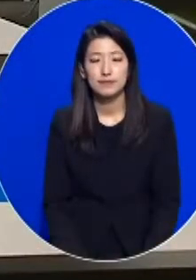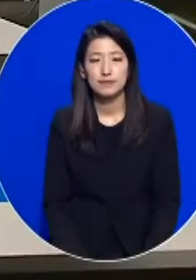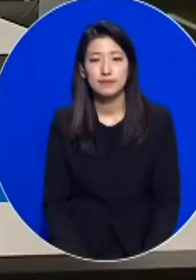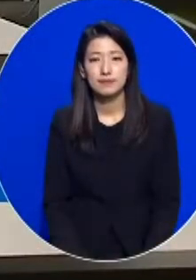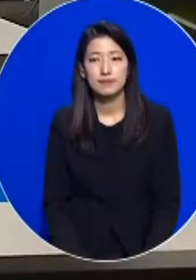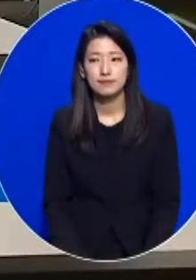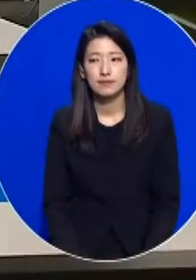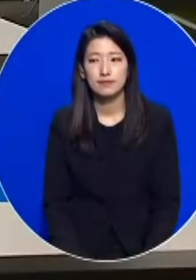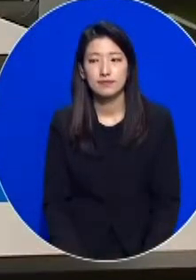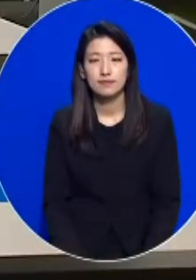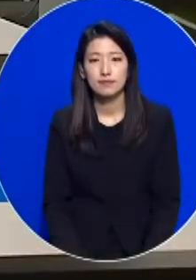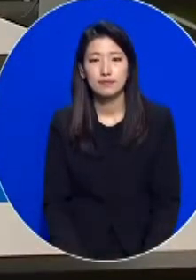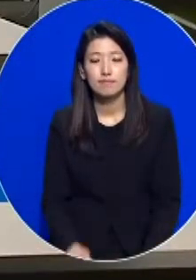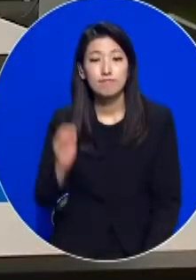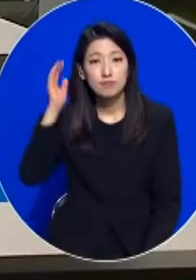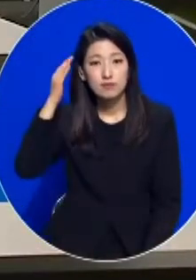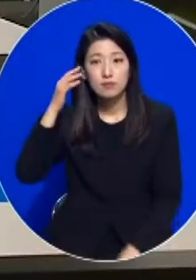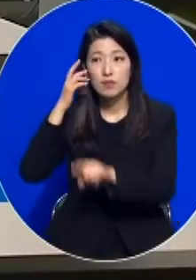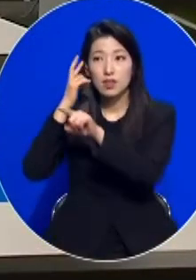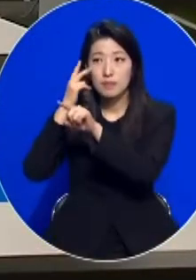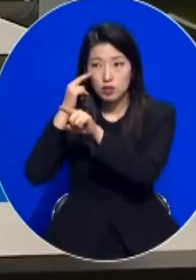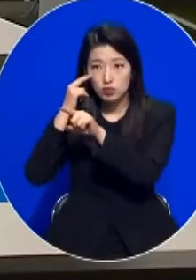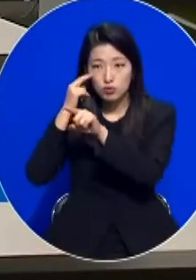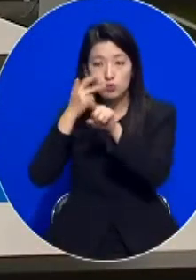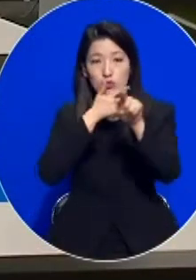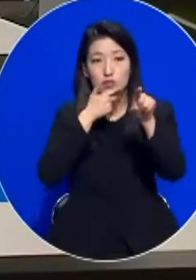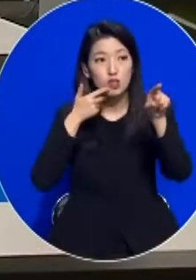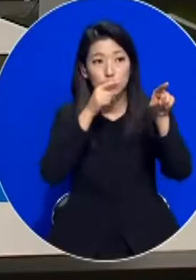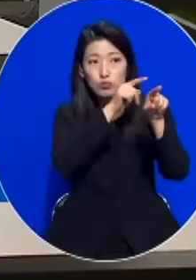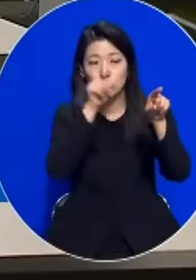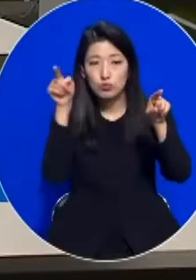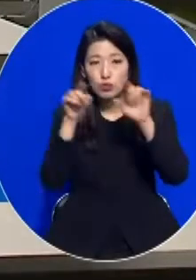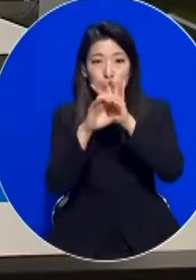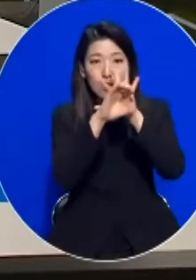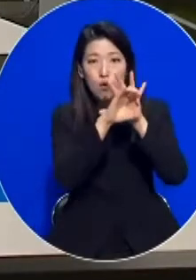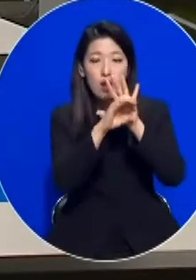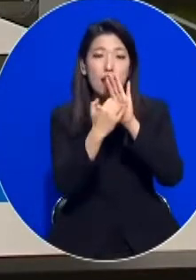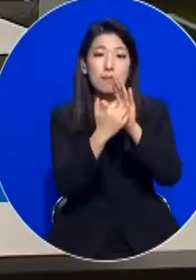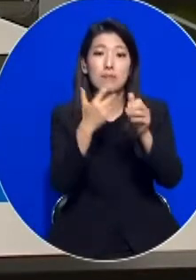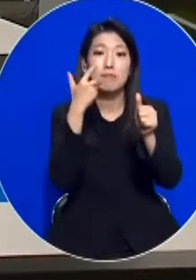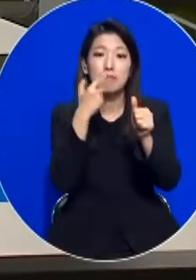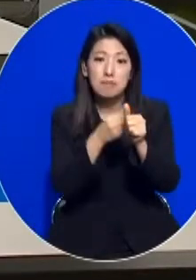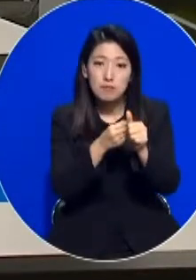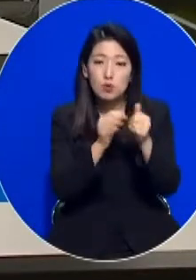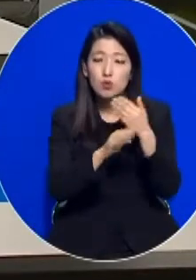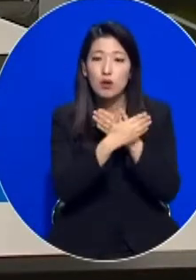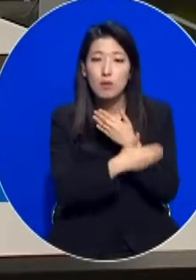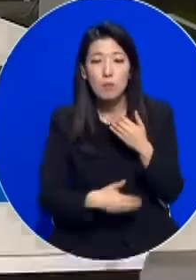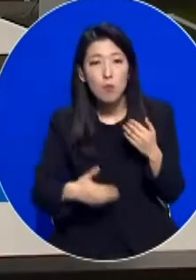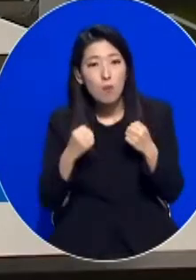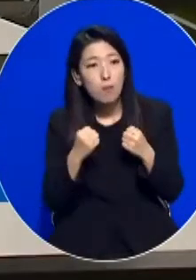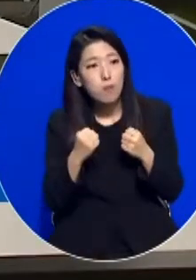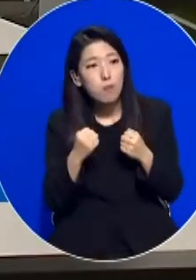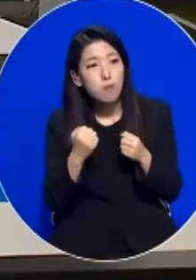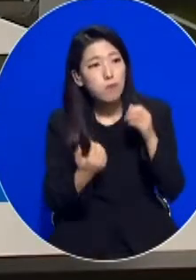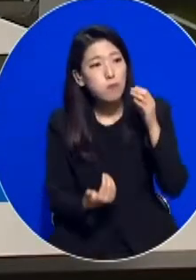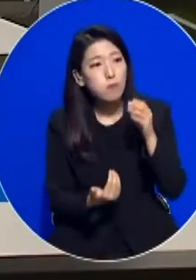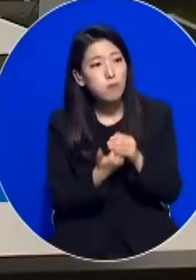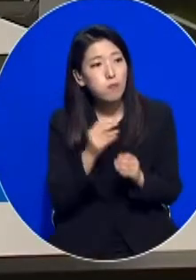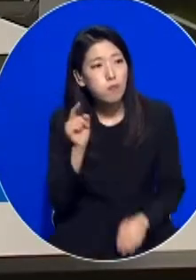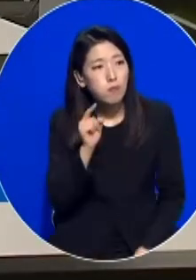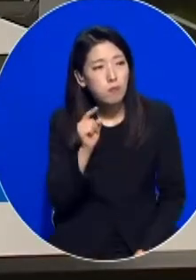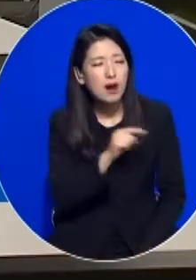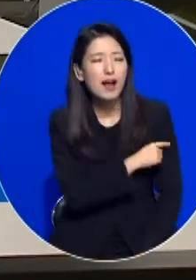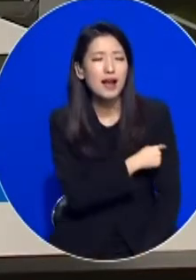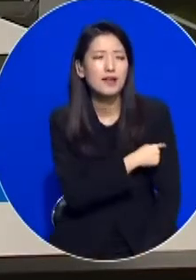최근까지 미국, 영국 등 해외에서 보고되는 코로나19 예방접종의 일반적인 이상 반응으로는 앞서 말씀드린 대로 접종